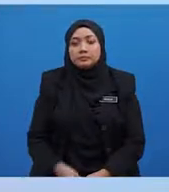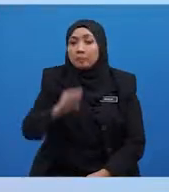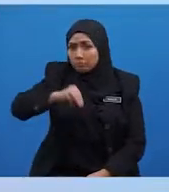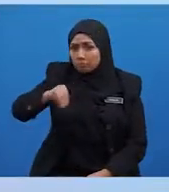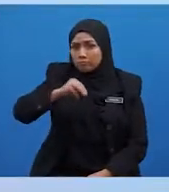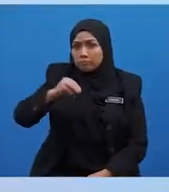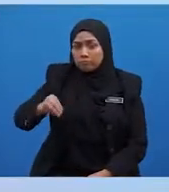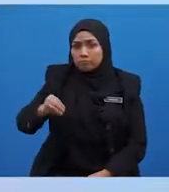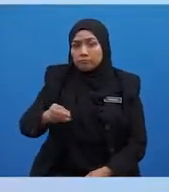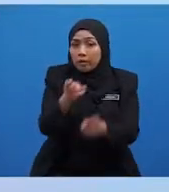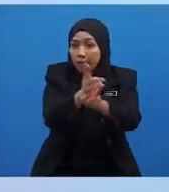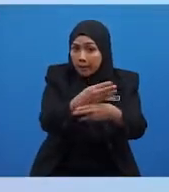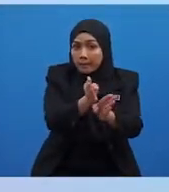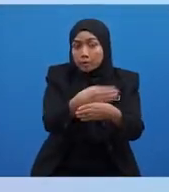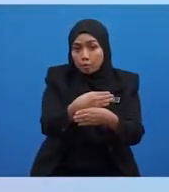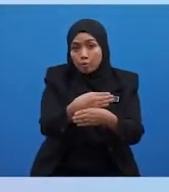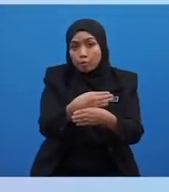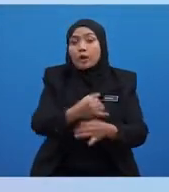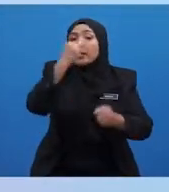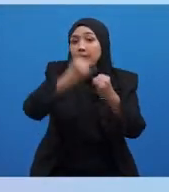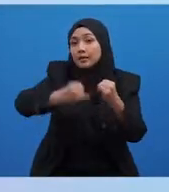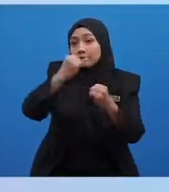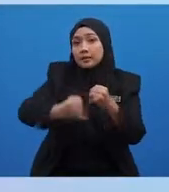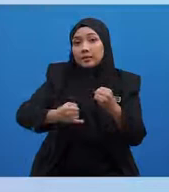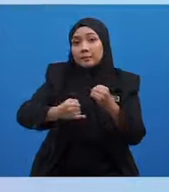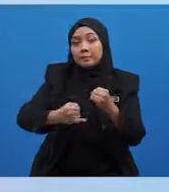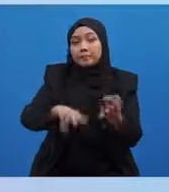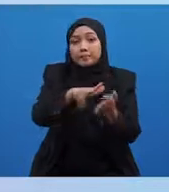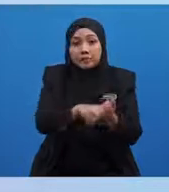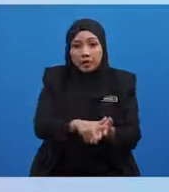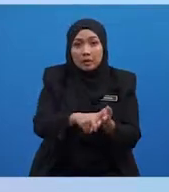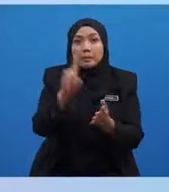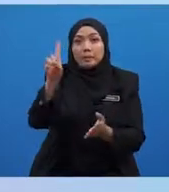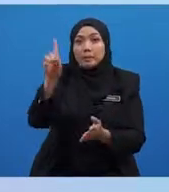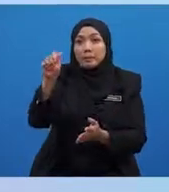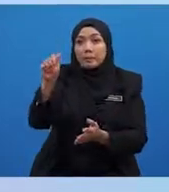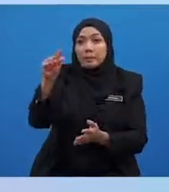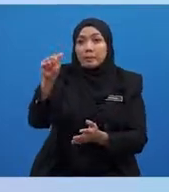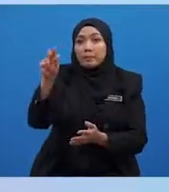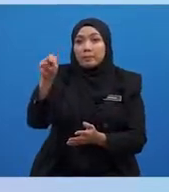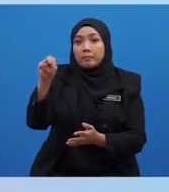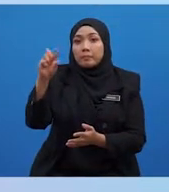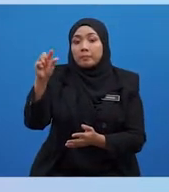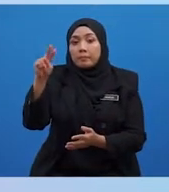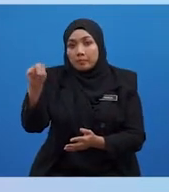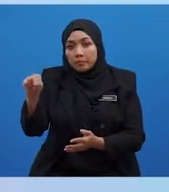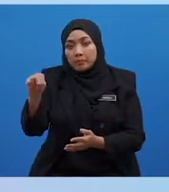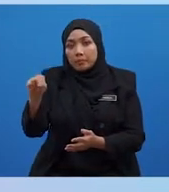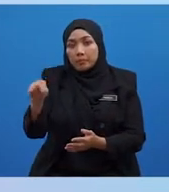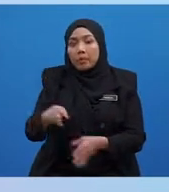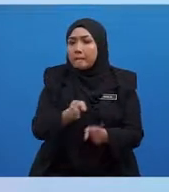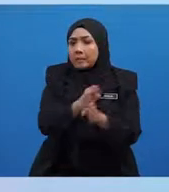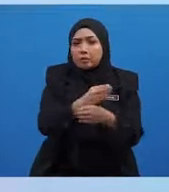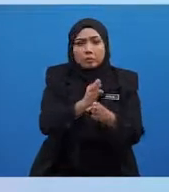Murid-murid, reka bentuk jenama yang terakhir ialah jenama bentuk cap dagangan, trademark, yang menyerupai semua bentuk